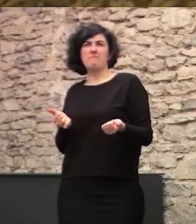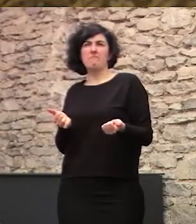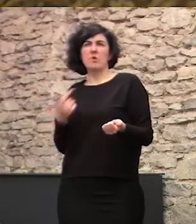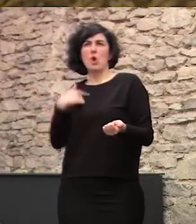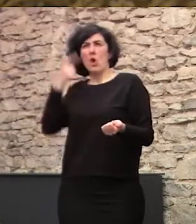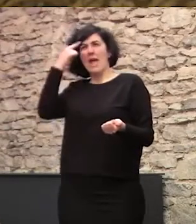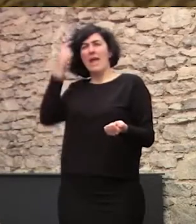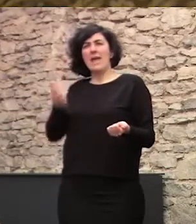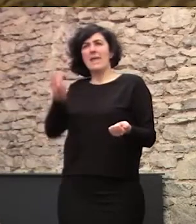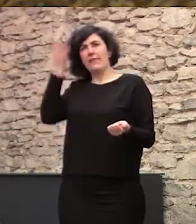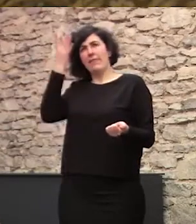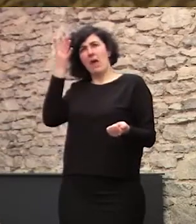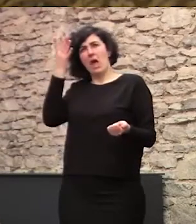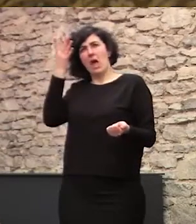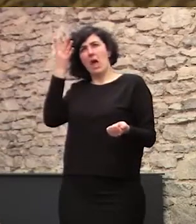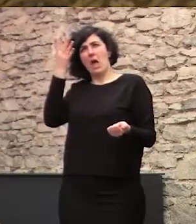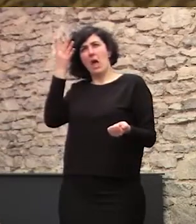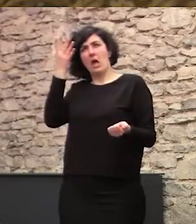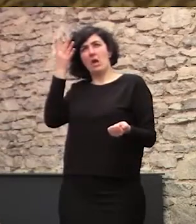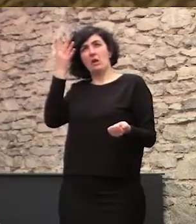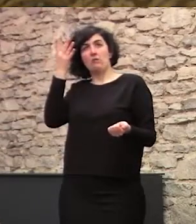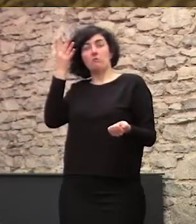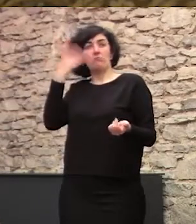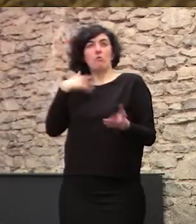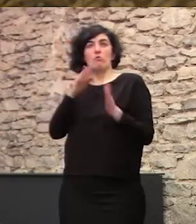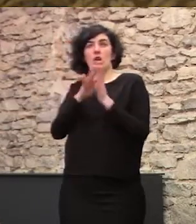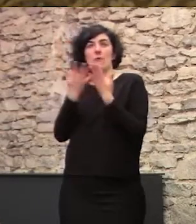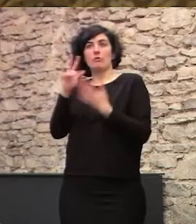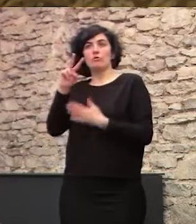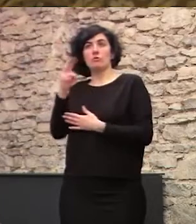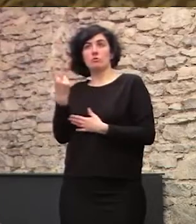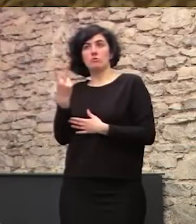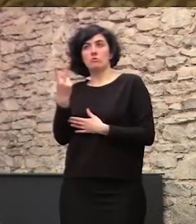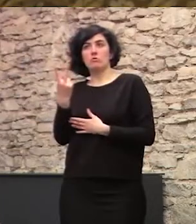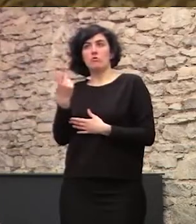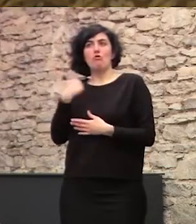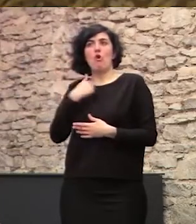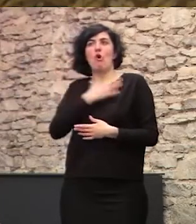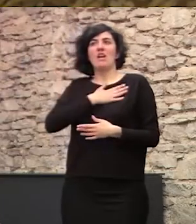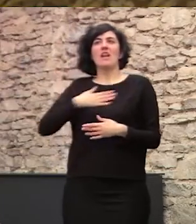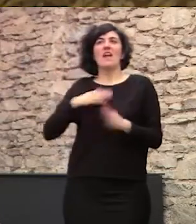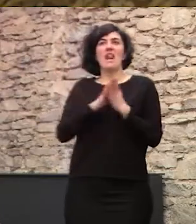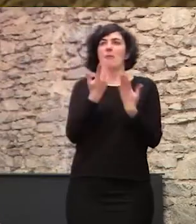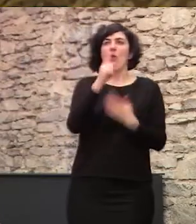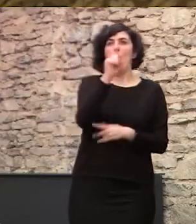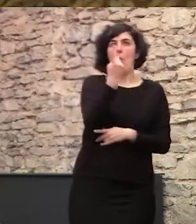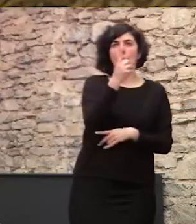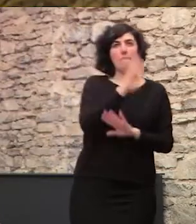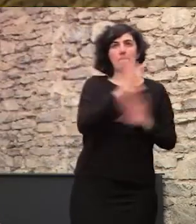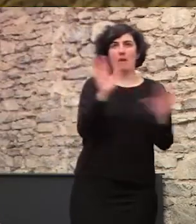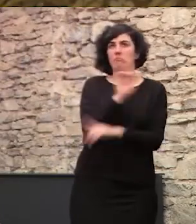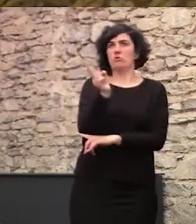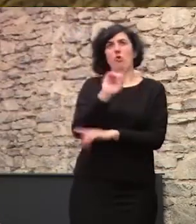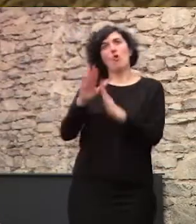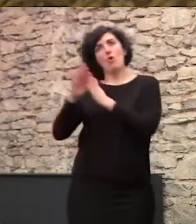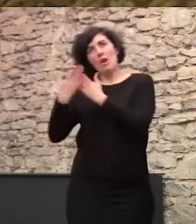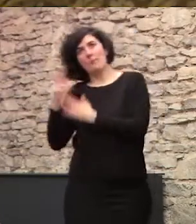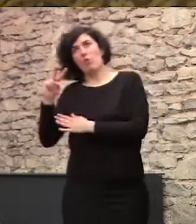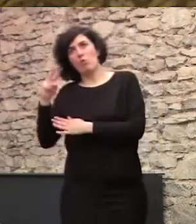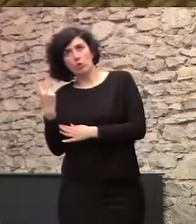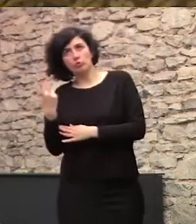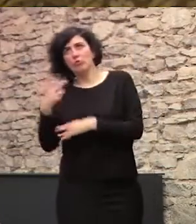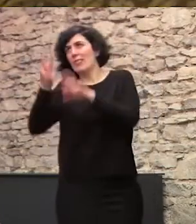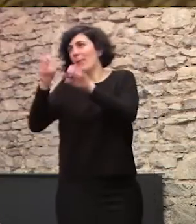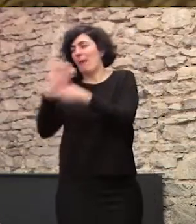ideia bat buruan zala atera behar nuela beste liburu bat, ez nintzen izango bakarrik erraiak idatzen zuen pertsona bat, ozan, nuen beste zerbait idatzi, errantzitzean